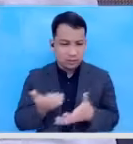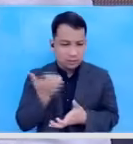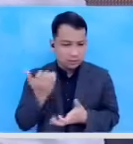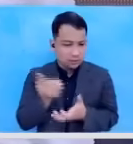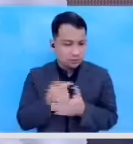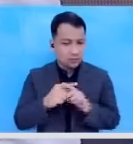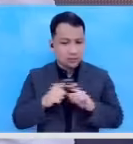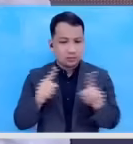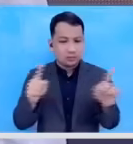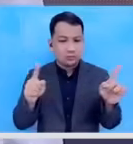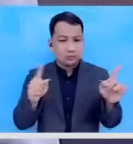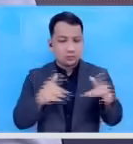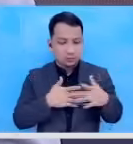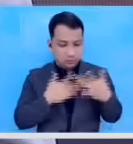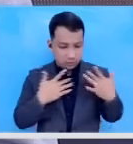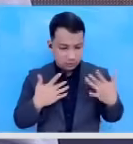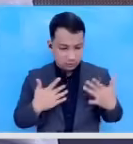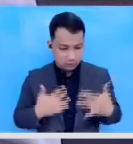ang puso mo?